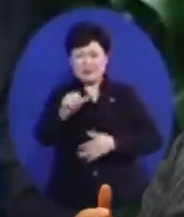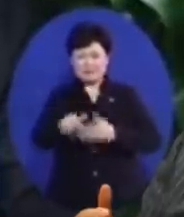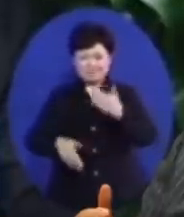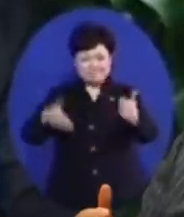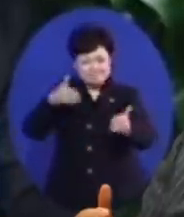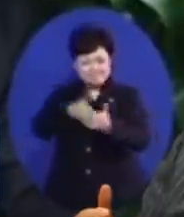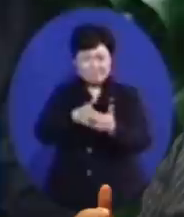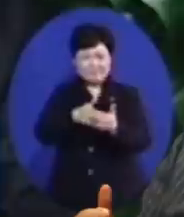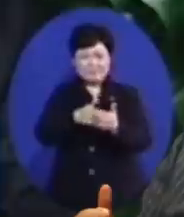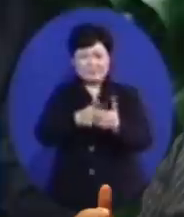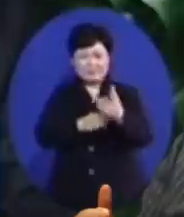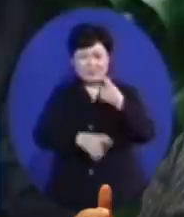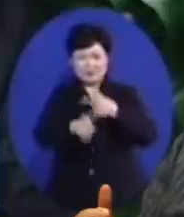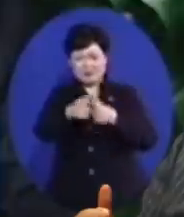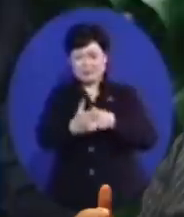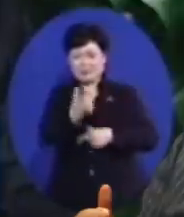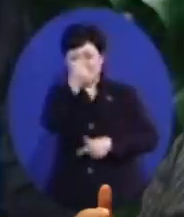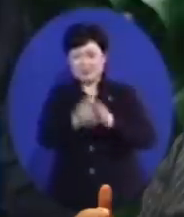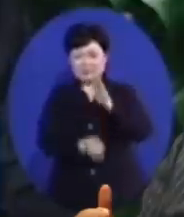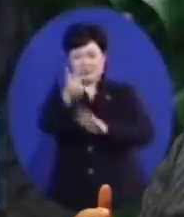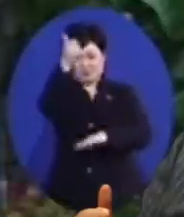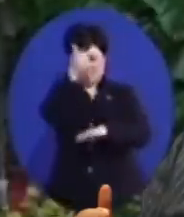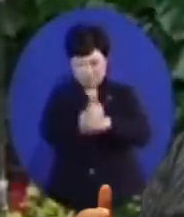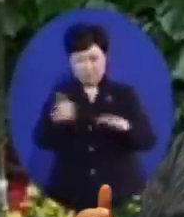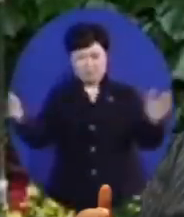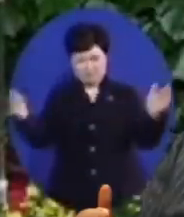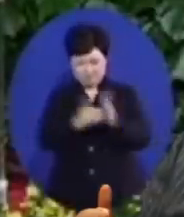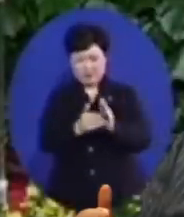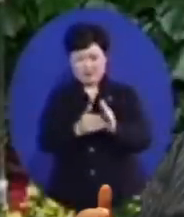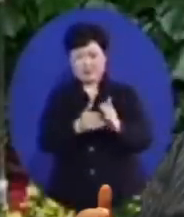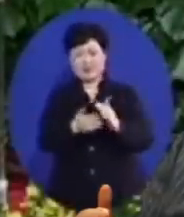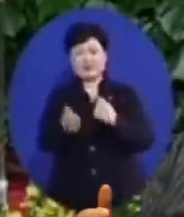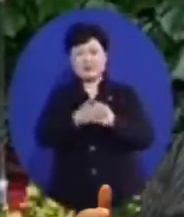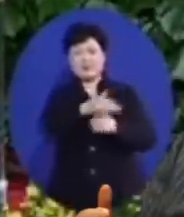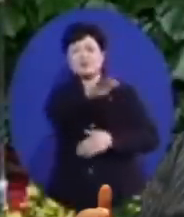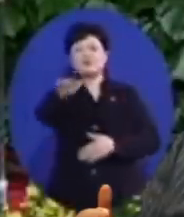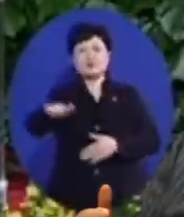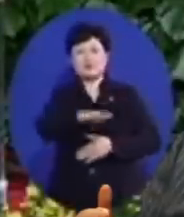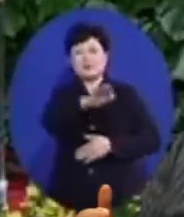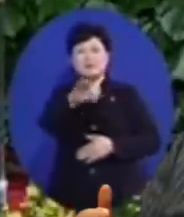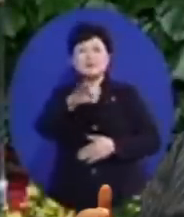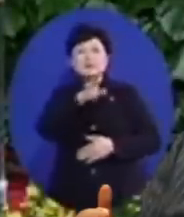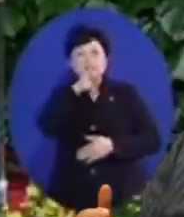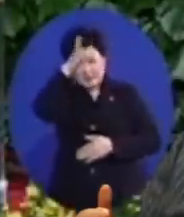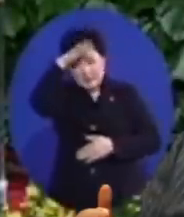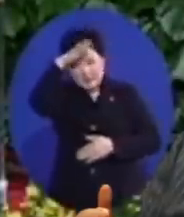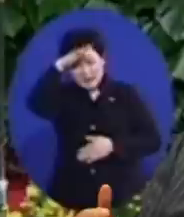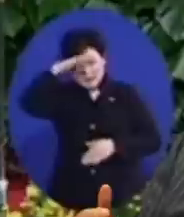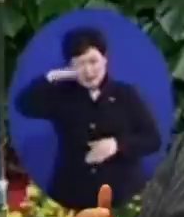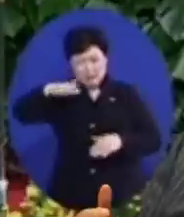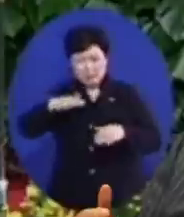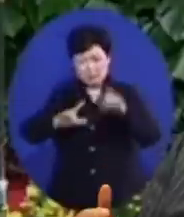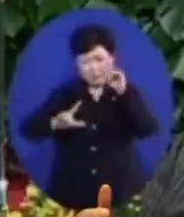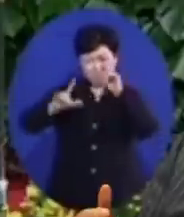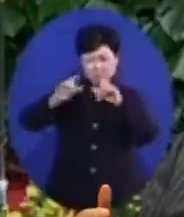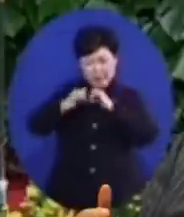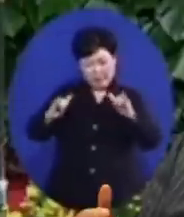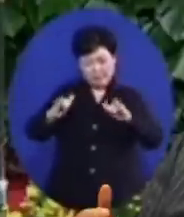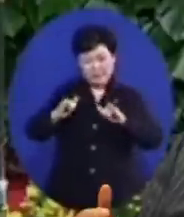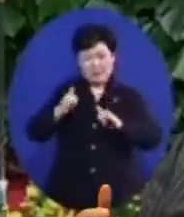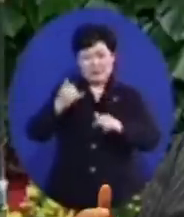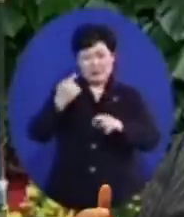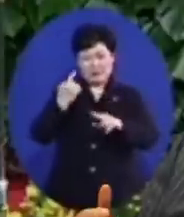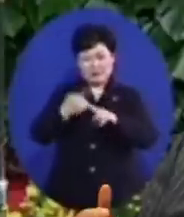더 빨리 성공에 도달하게 되는 것입니다. 그러므로 우리는 닭형 인간이 되어서 사태에